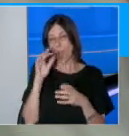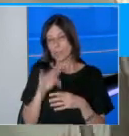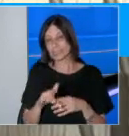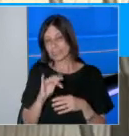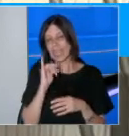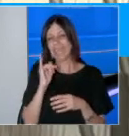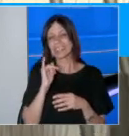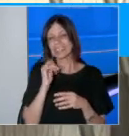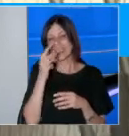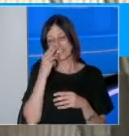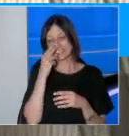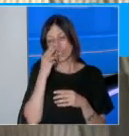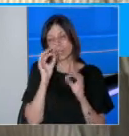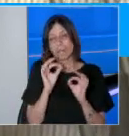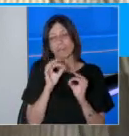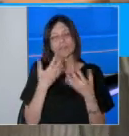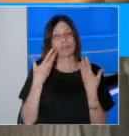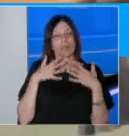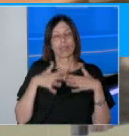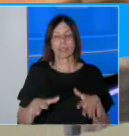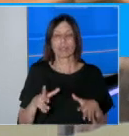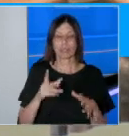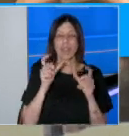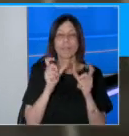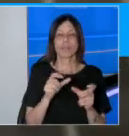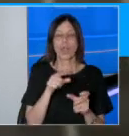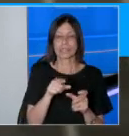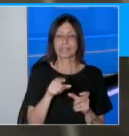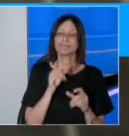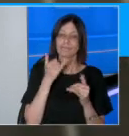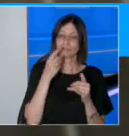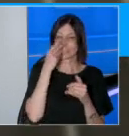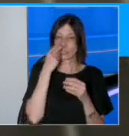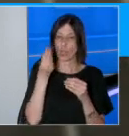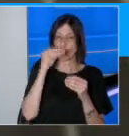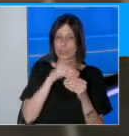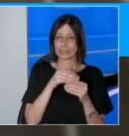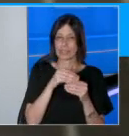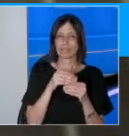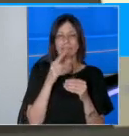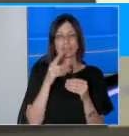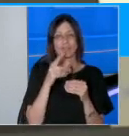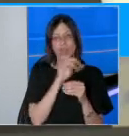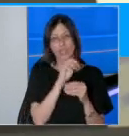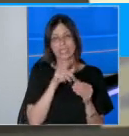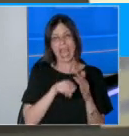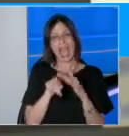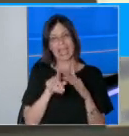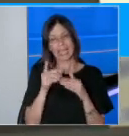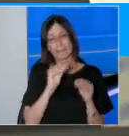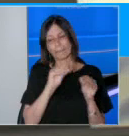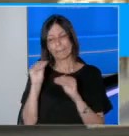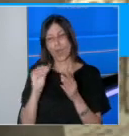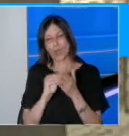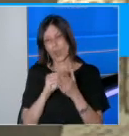איזה ניסיון נואש למנוע זאת. נכון, בדיוק, זה ניסיון נוסף. אגב, עניין העריקים טרם טעם. תראה, זה